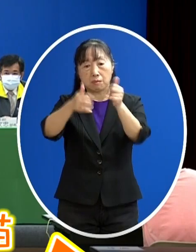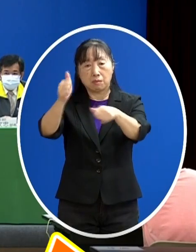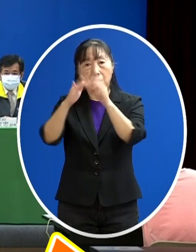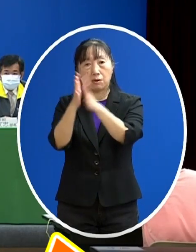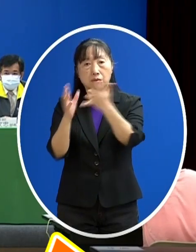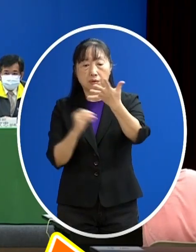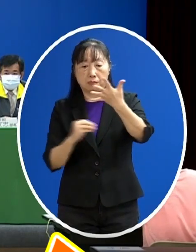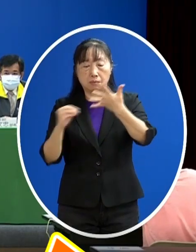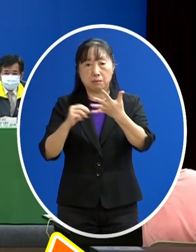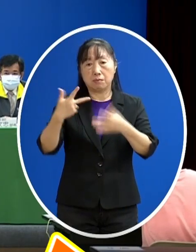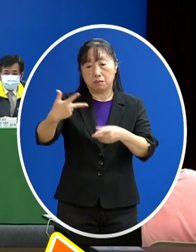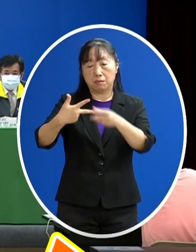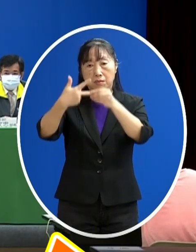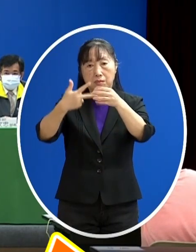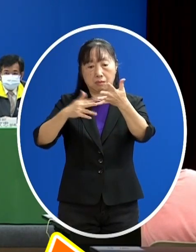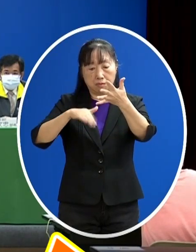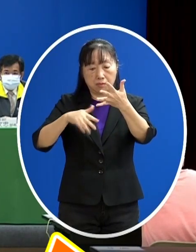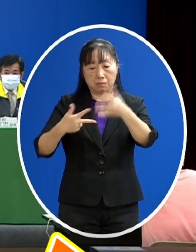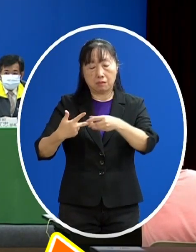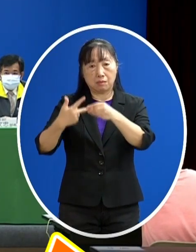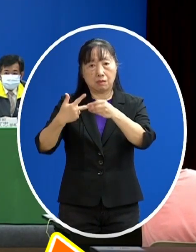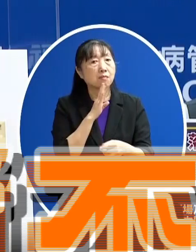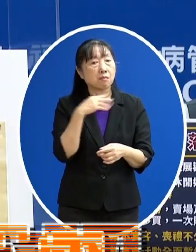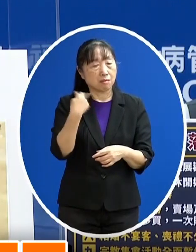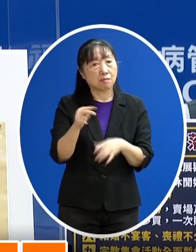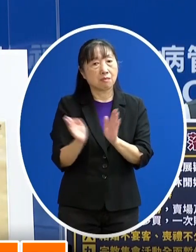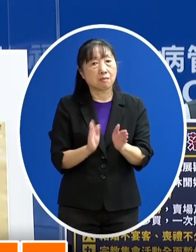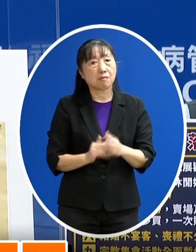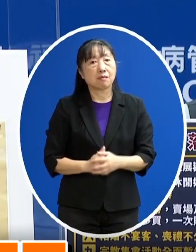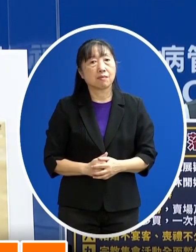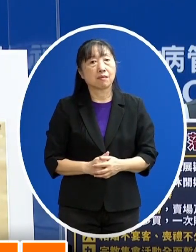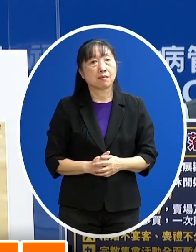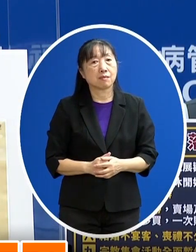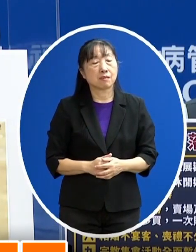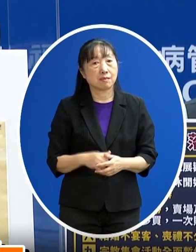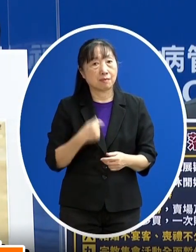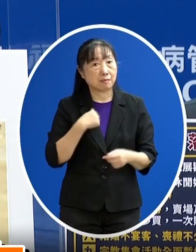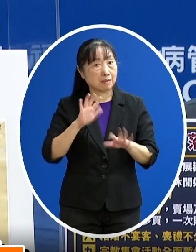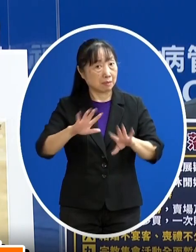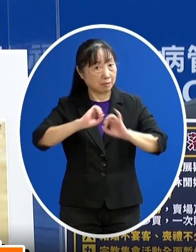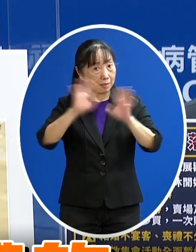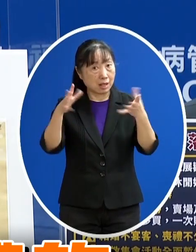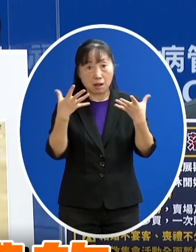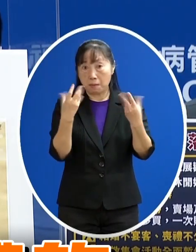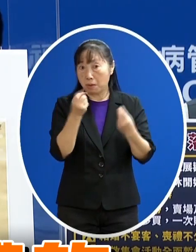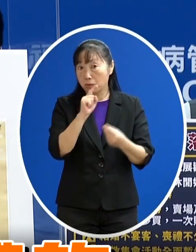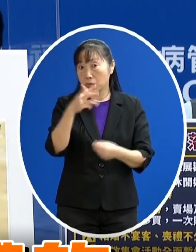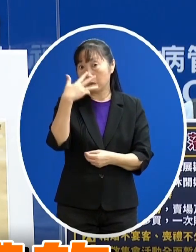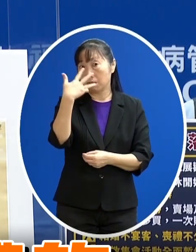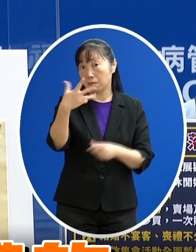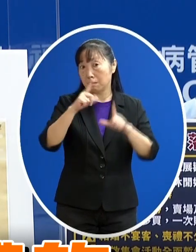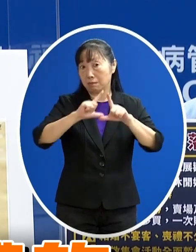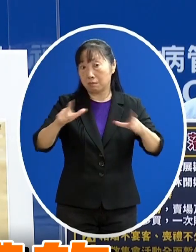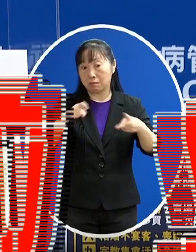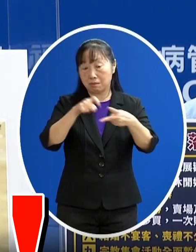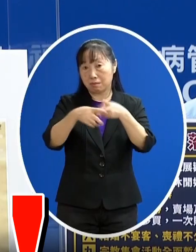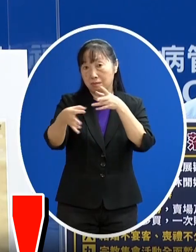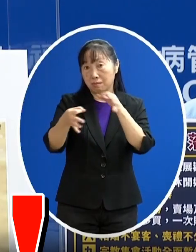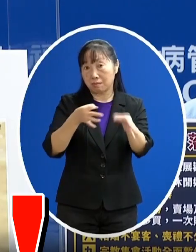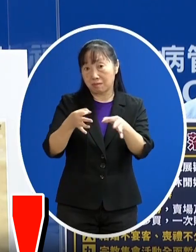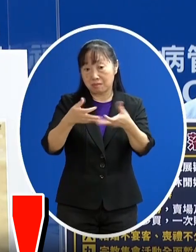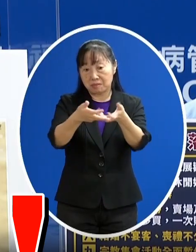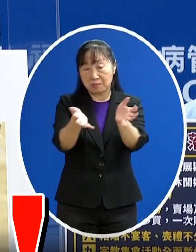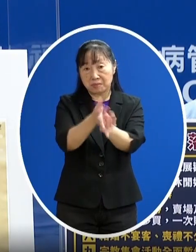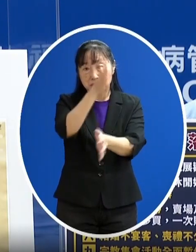大家都很关注这个话题，想请教一下，谢谢。 我要郑重否认，没有所谓的八大工商团体的大